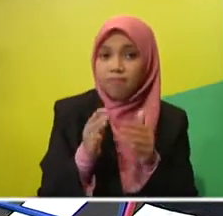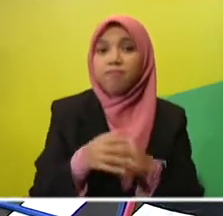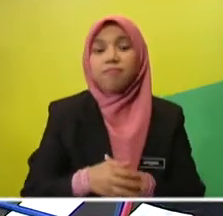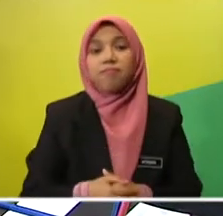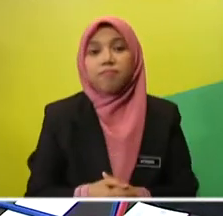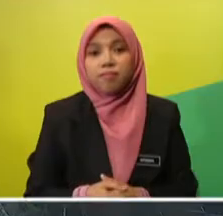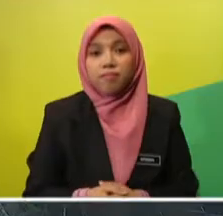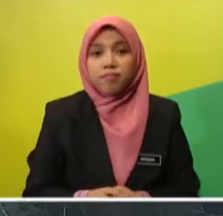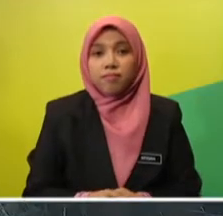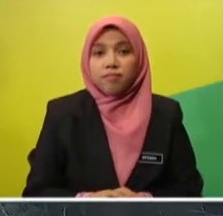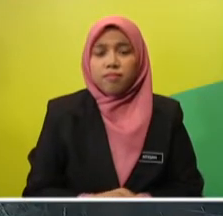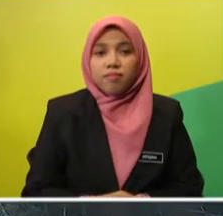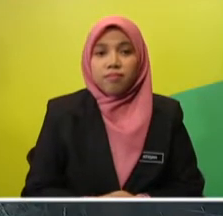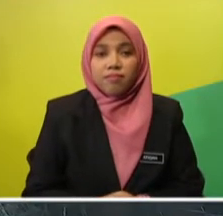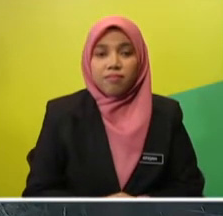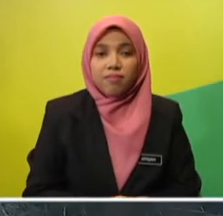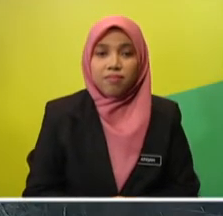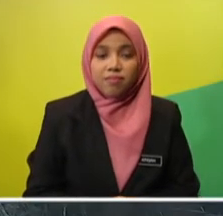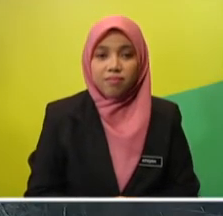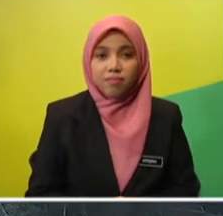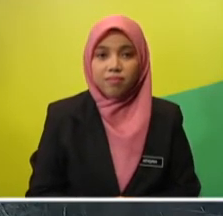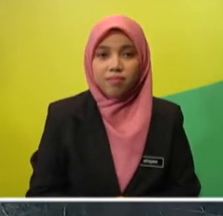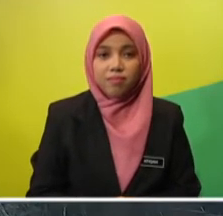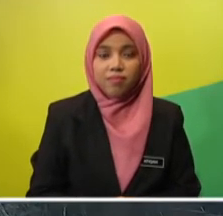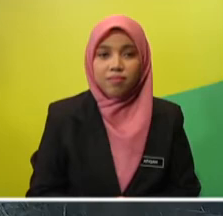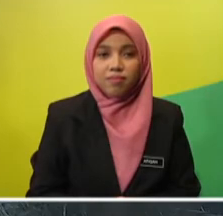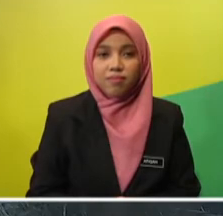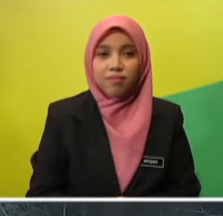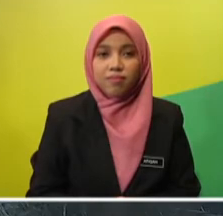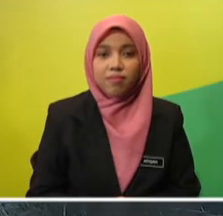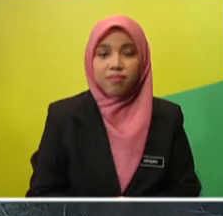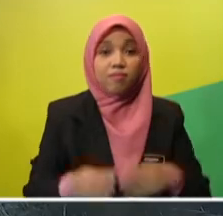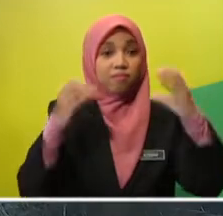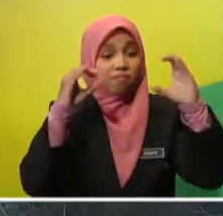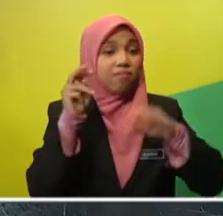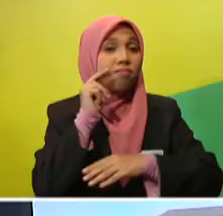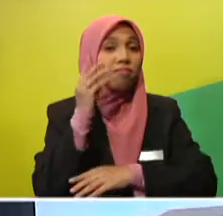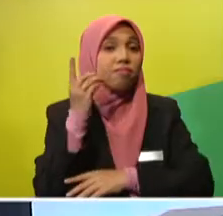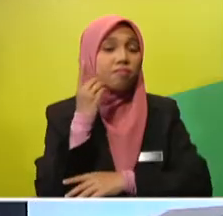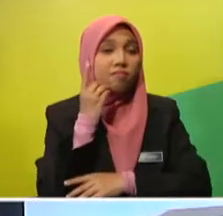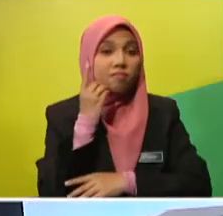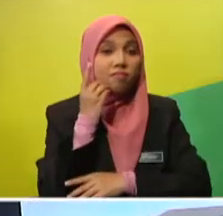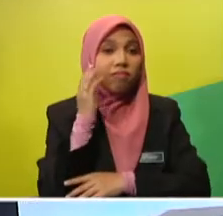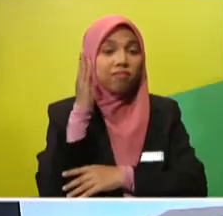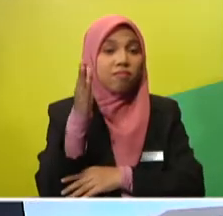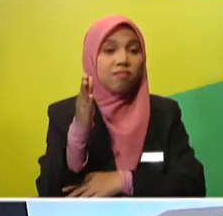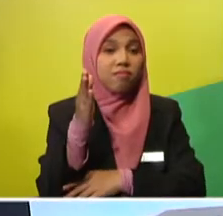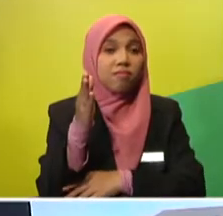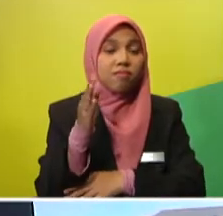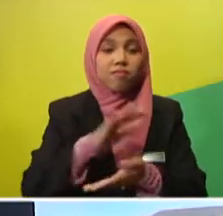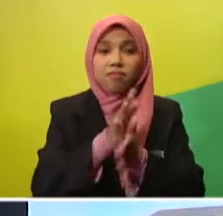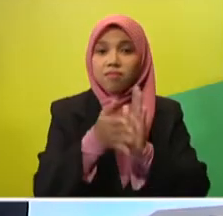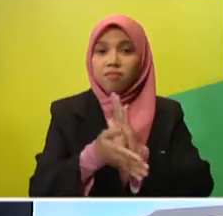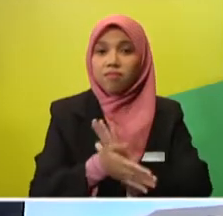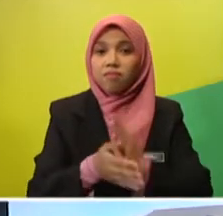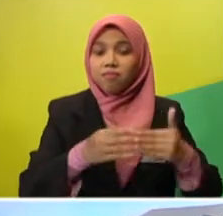Dan kali ini siapa yang akan jadi klien? Okay. Siapa yang akan jadi pemandu celik, cikgu? Okey, sekarang saya jadi pemandu celik dan cikgu Aini sebagai klien saya.